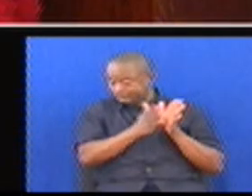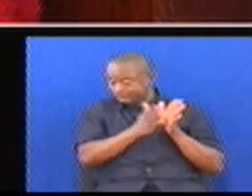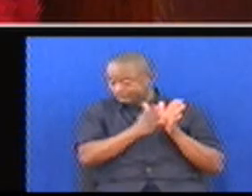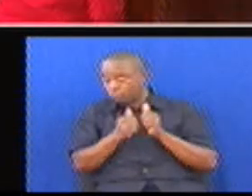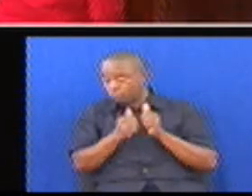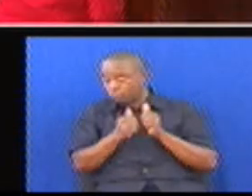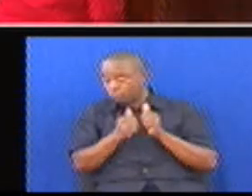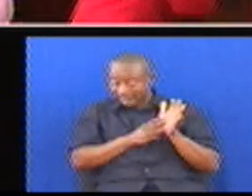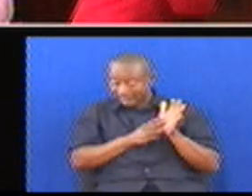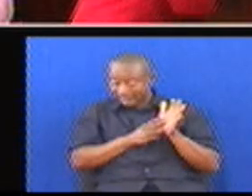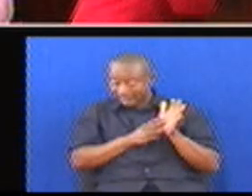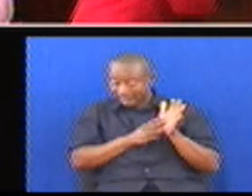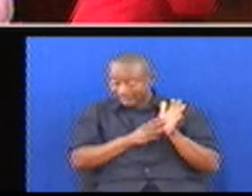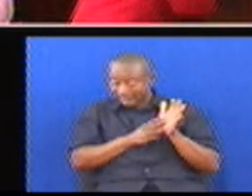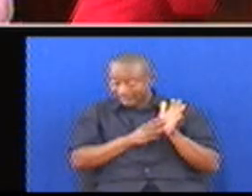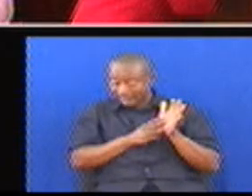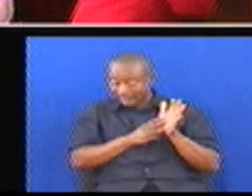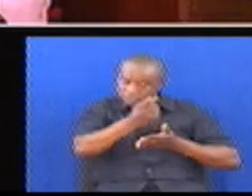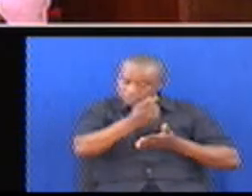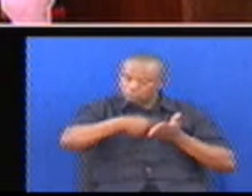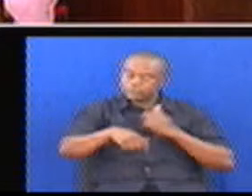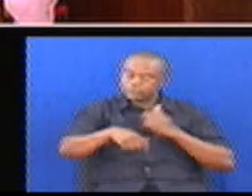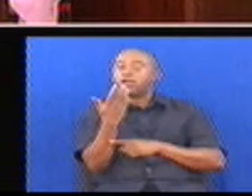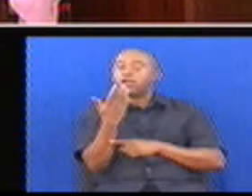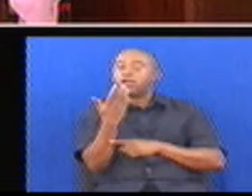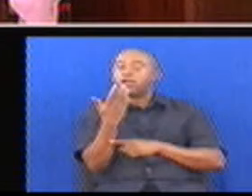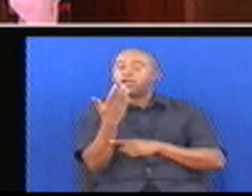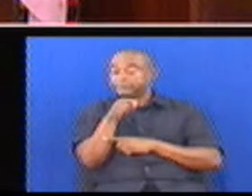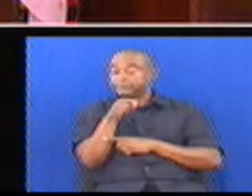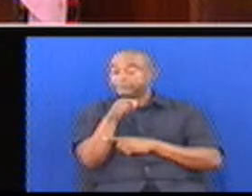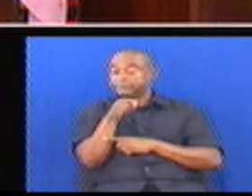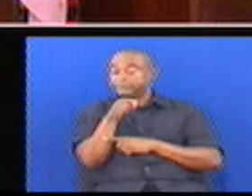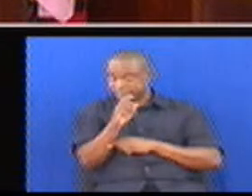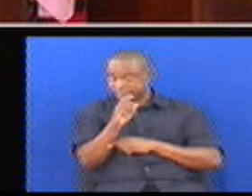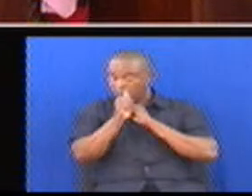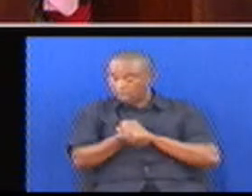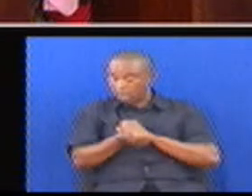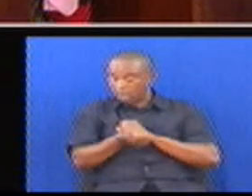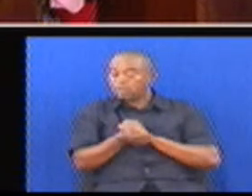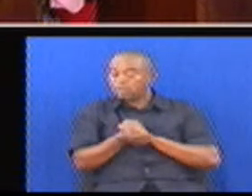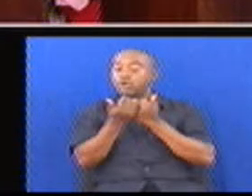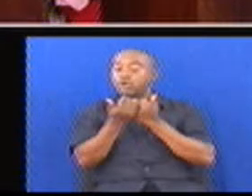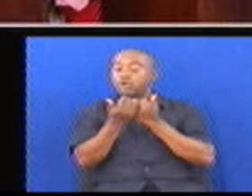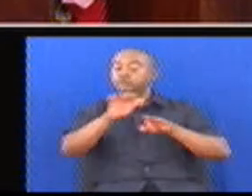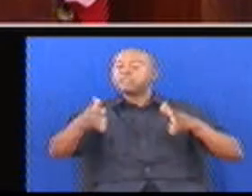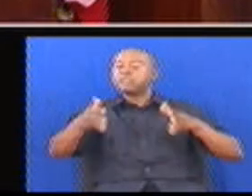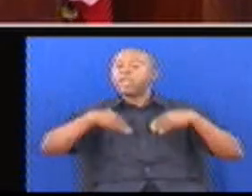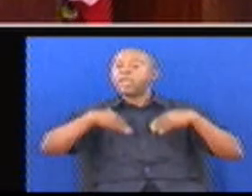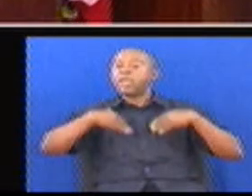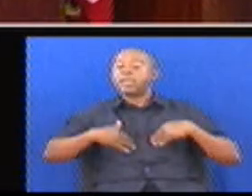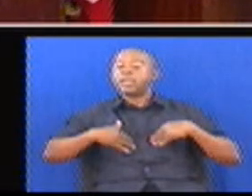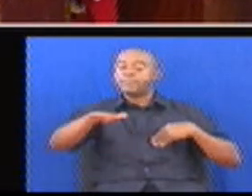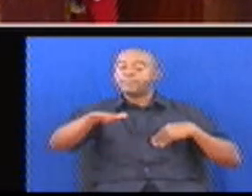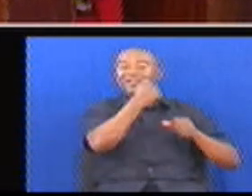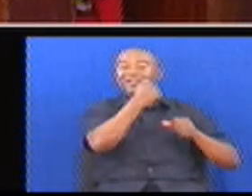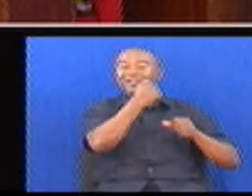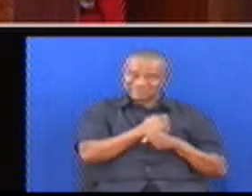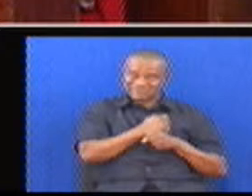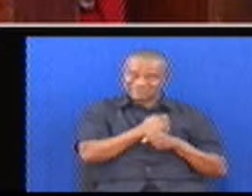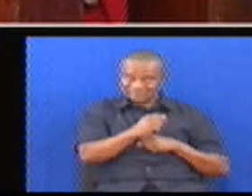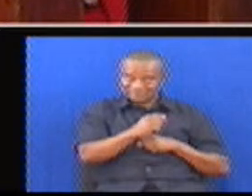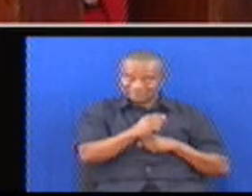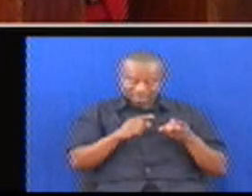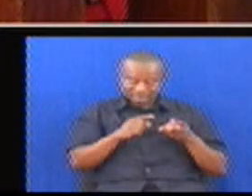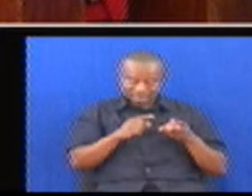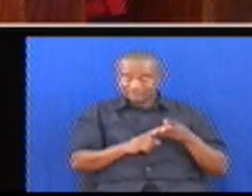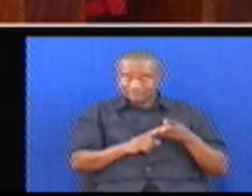2017-2018, kufutwa kwa tozo 5 zilizokuwa zinatozwa na wakala wa usalama na afya mahali pa kazi, na